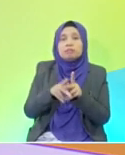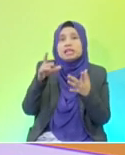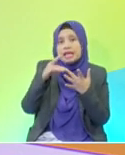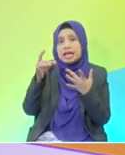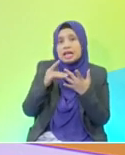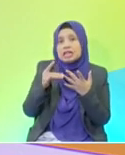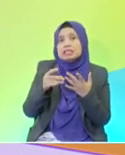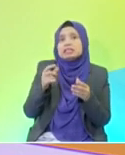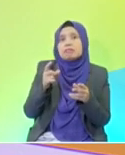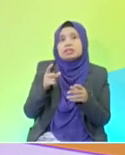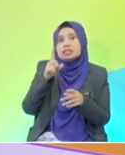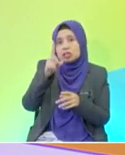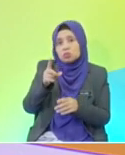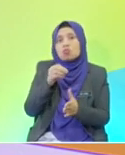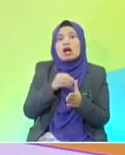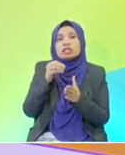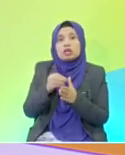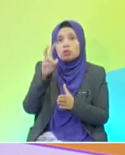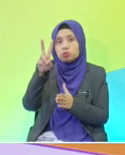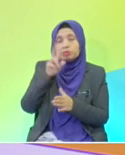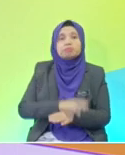satu dan dua